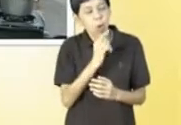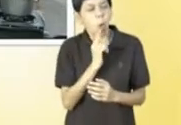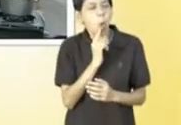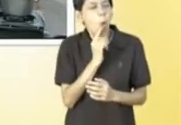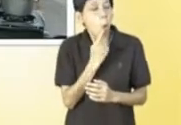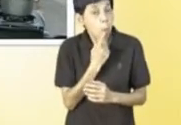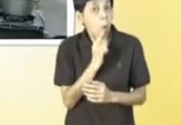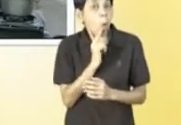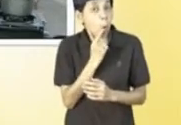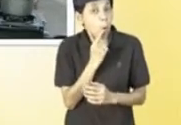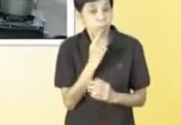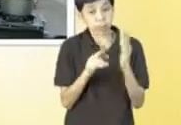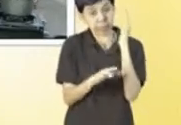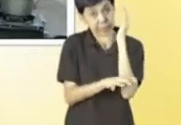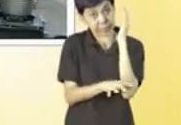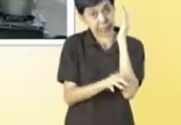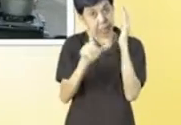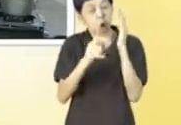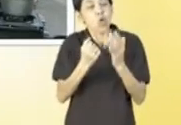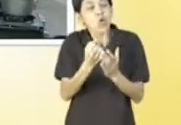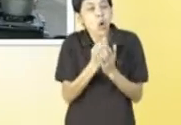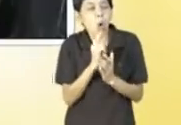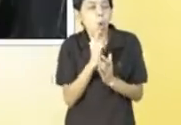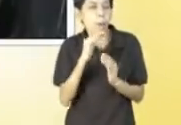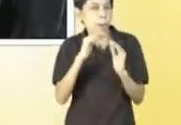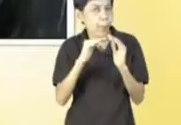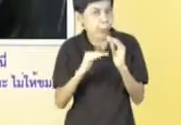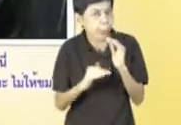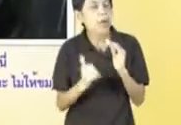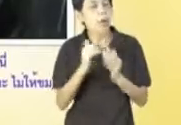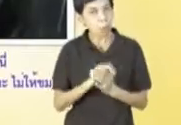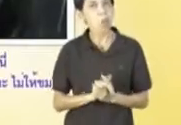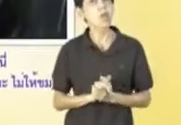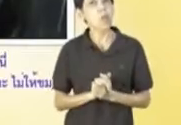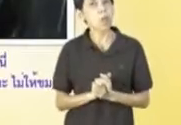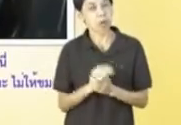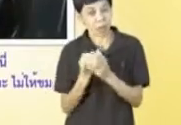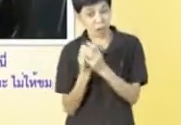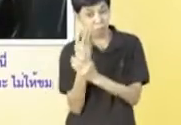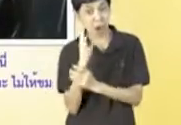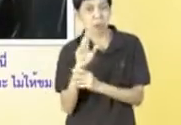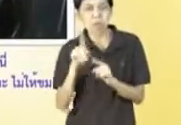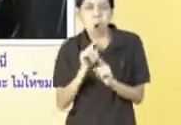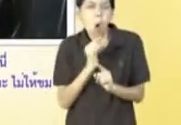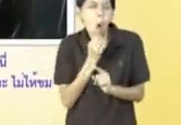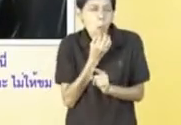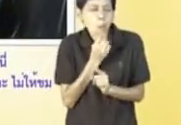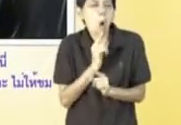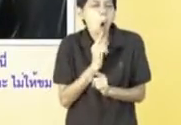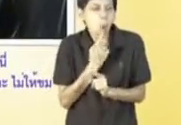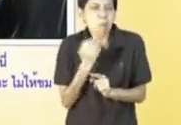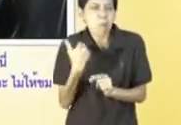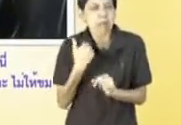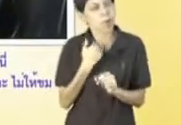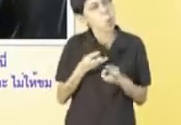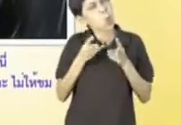มนิดๆเนี่ยนะกระชายจะช่วยให้นั่นได้นะ แล้วคือเฉพาะตัวของขี้เหล็กเนี่ยมันจะมีรสชาติขม ครับผม ทำอย่